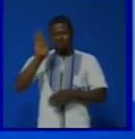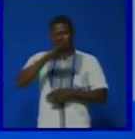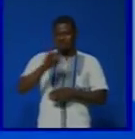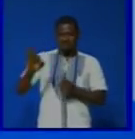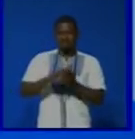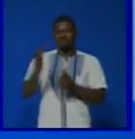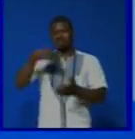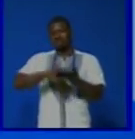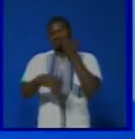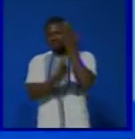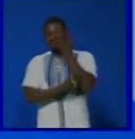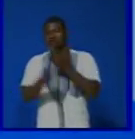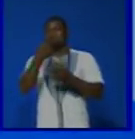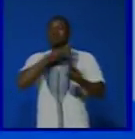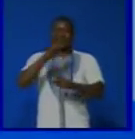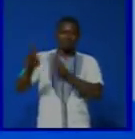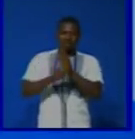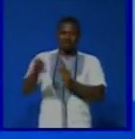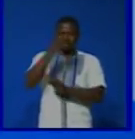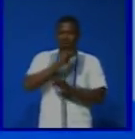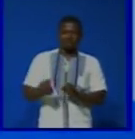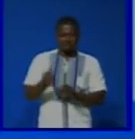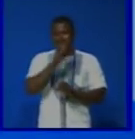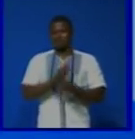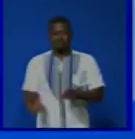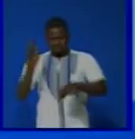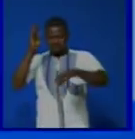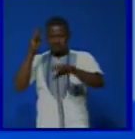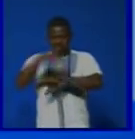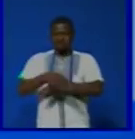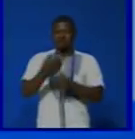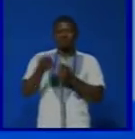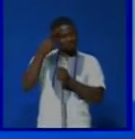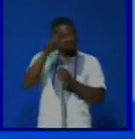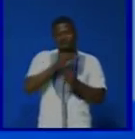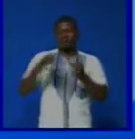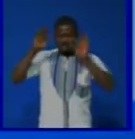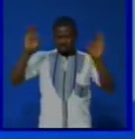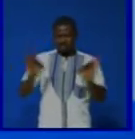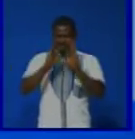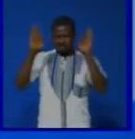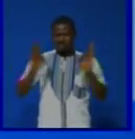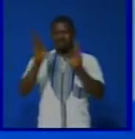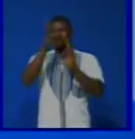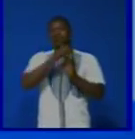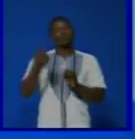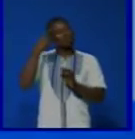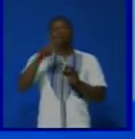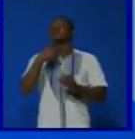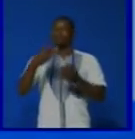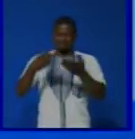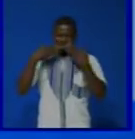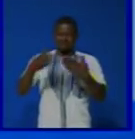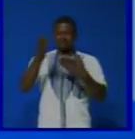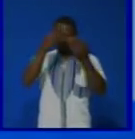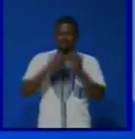cette bonne saison en célébrant le Napoussum, qui est une occasion de remercier le ciel pour les récoltes prometteuses. Cette cérémonie coutumière